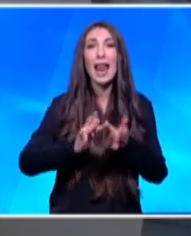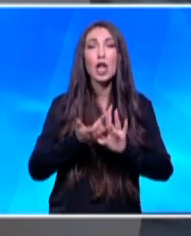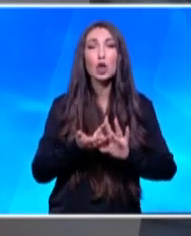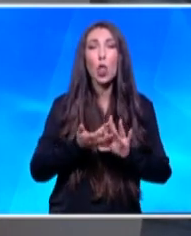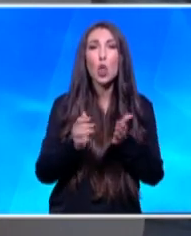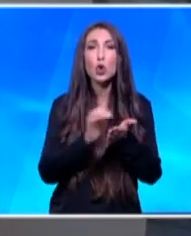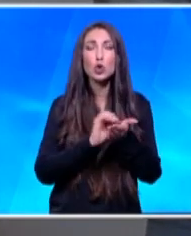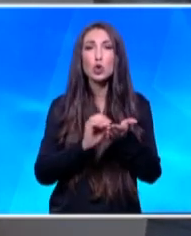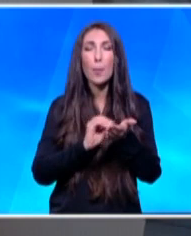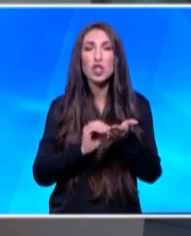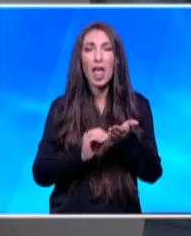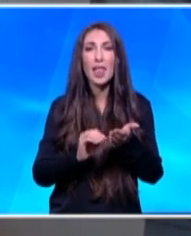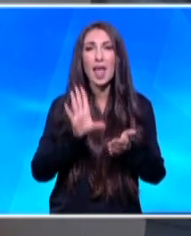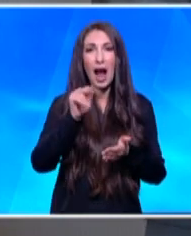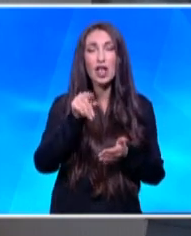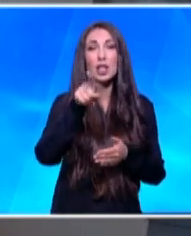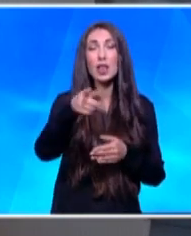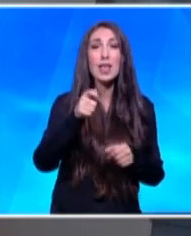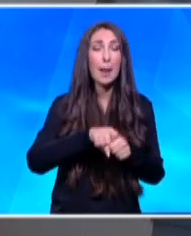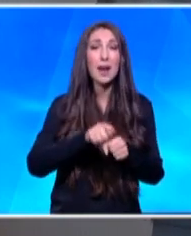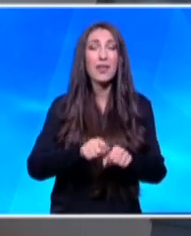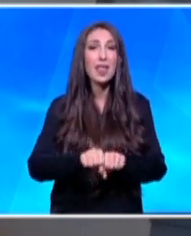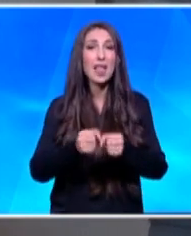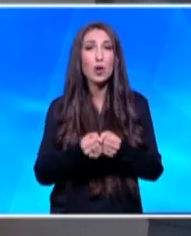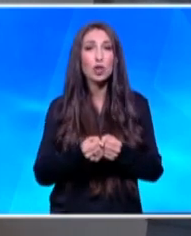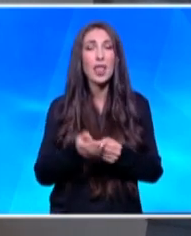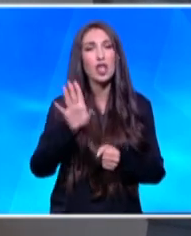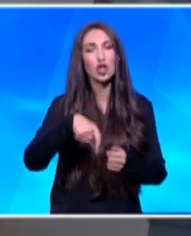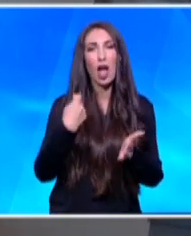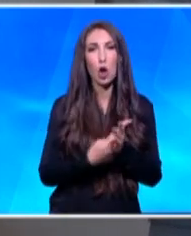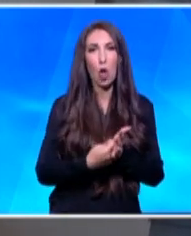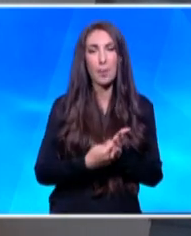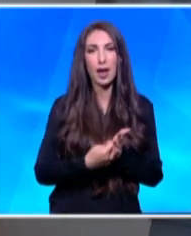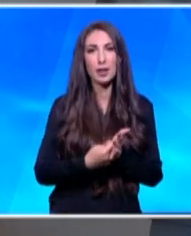съобщение, което да им каже: ти направи нарушението и ще бъдеш глобен.